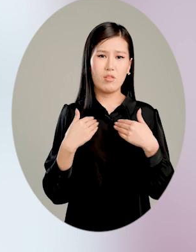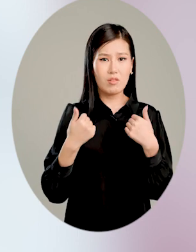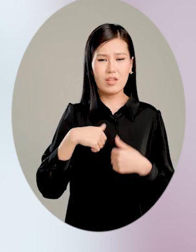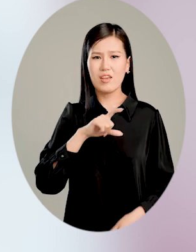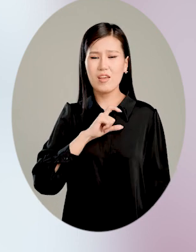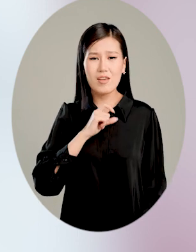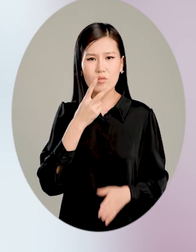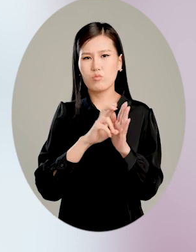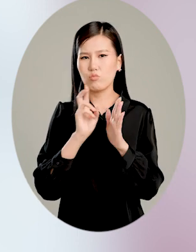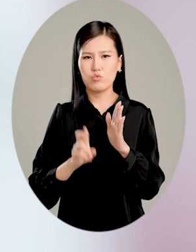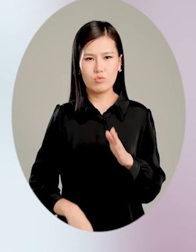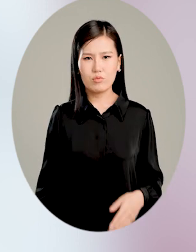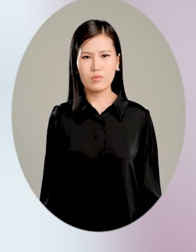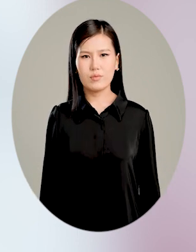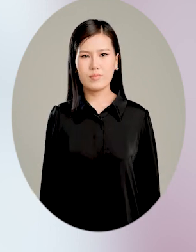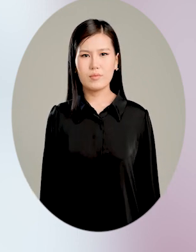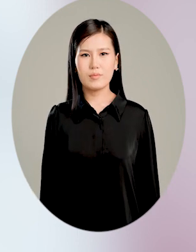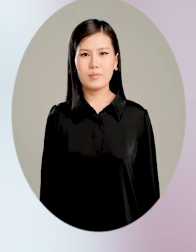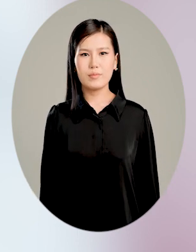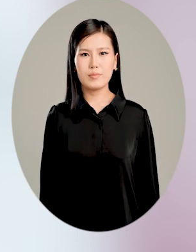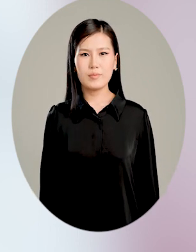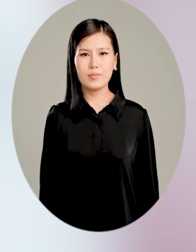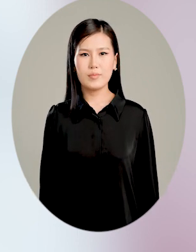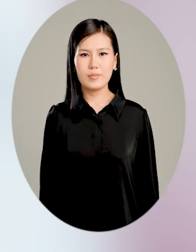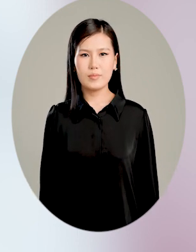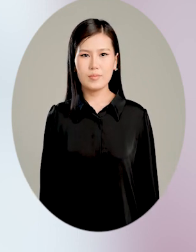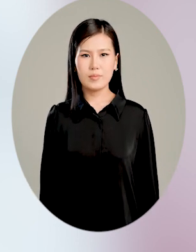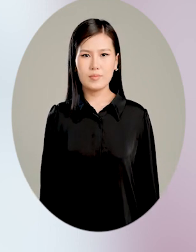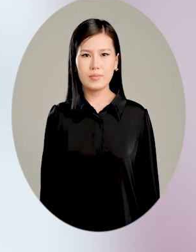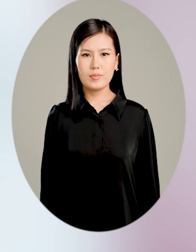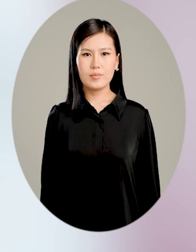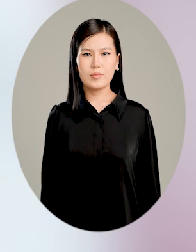тулд надад шантрах гэдэг юм байхсгүй хаа.